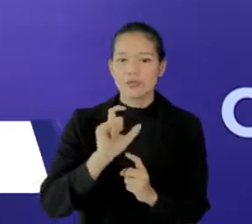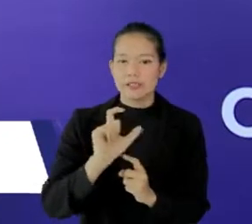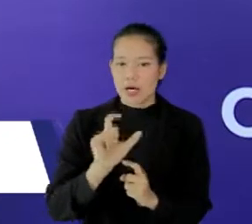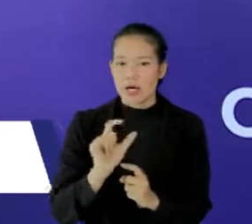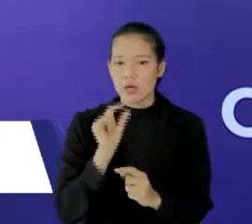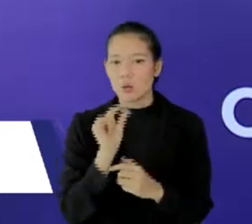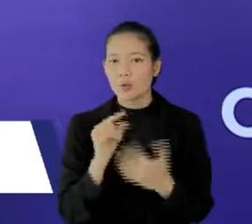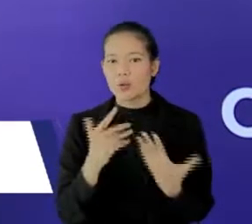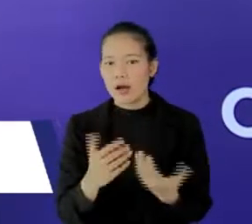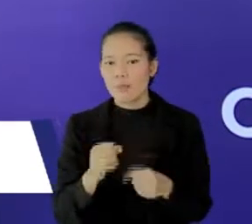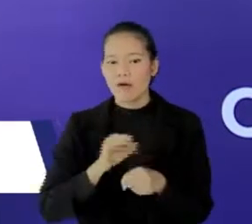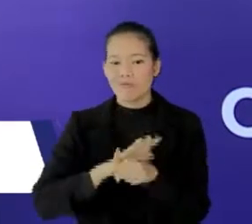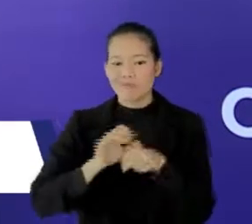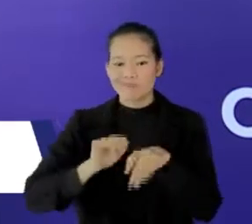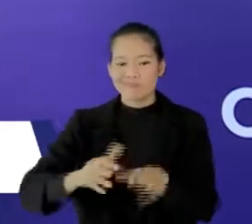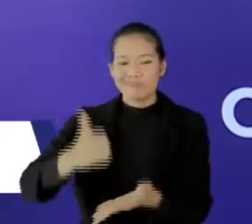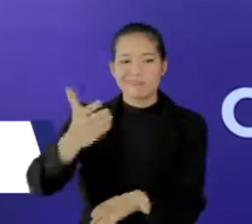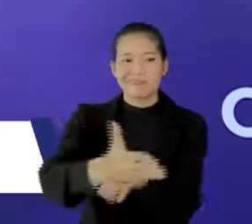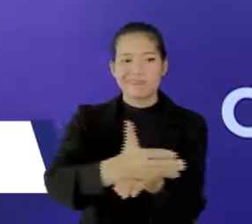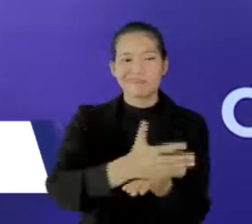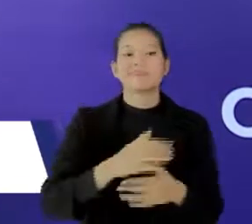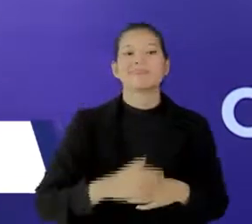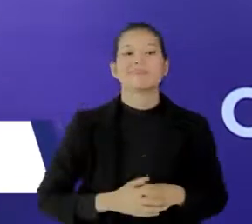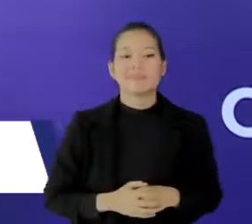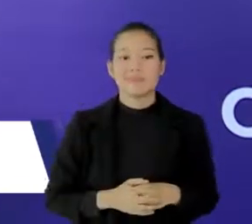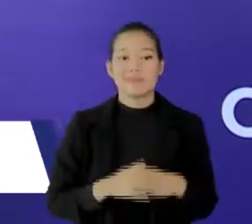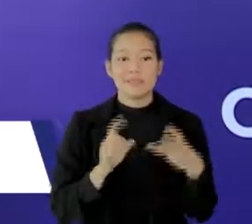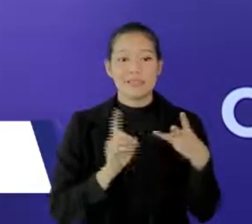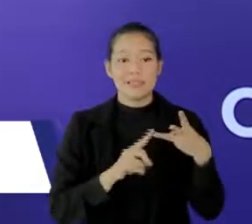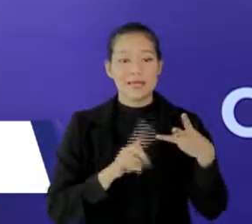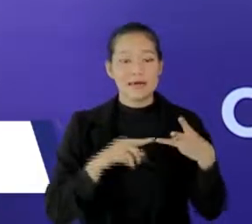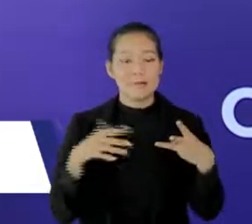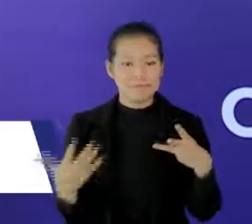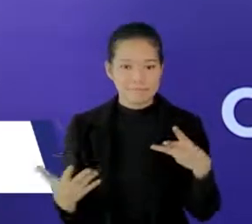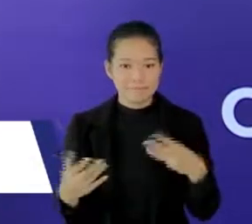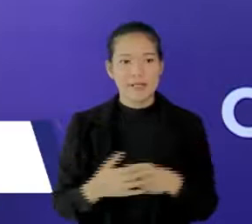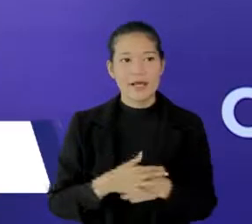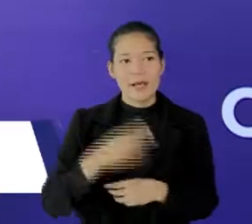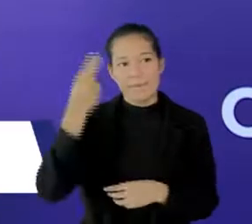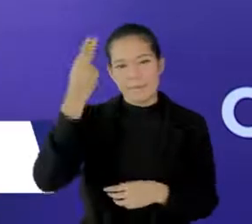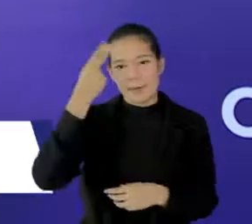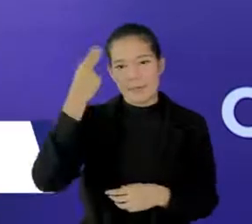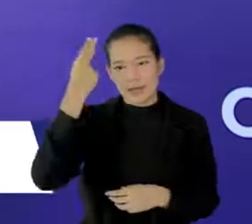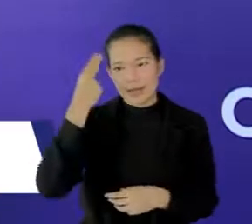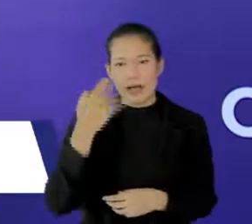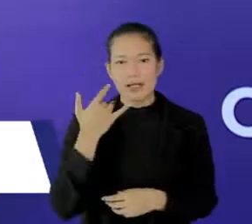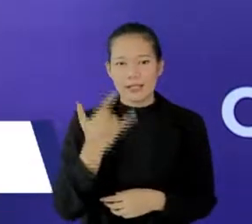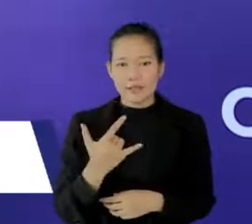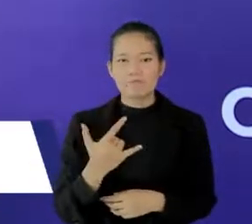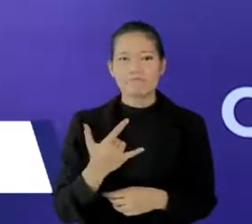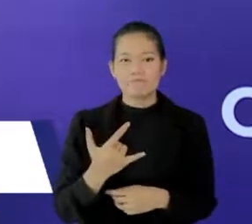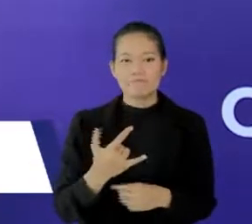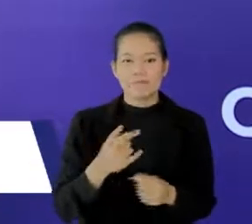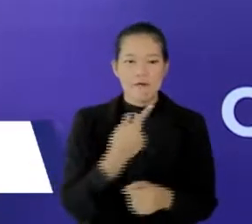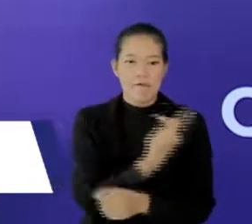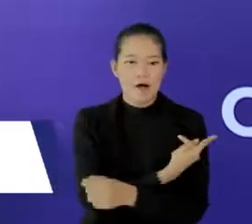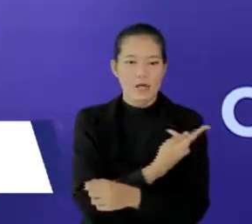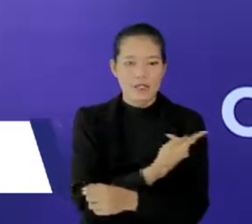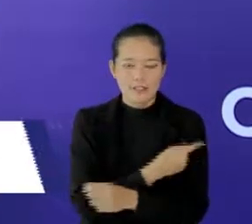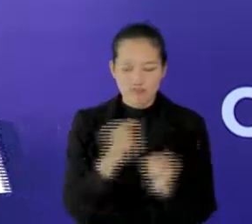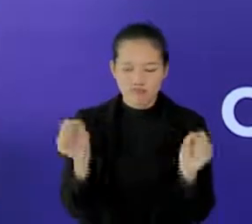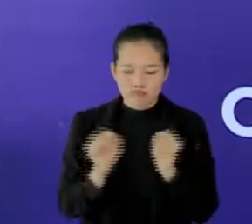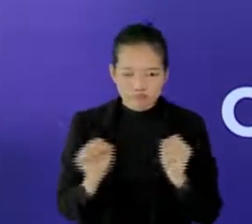juga untuk memutus mata rantai COVID. Lalu yang ketiga, pemerintah akan meningkatkan cakupan